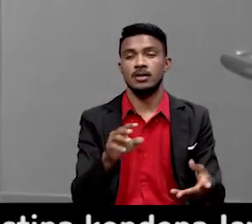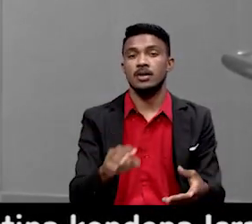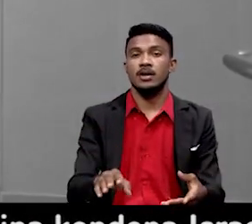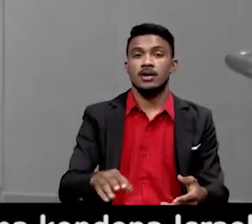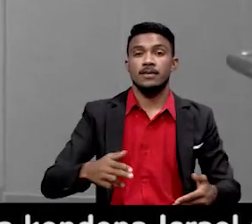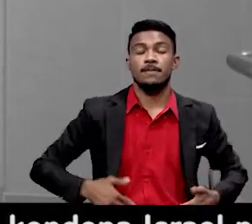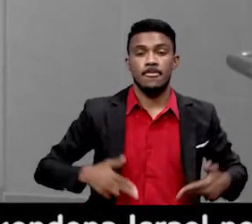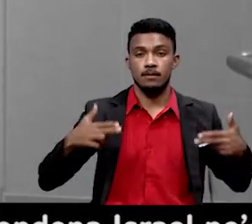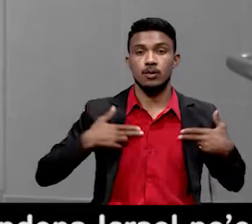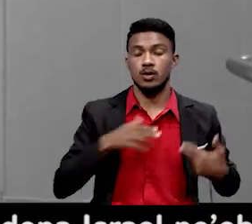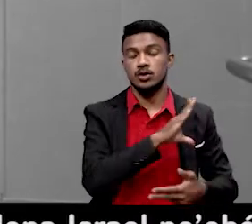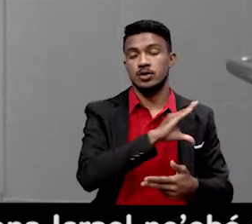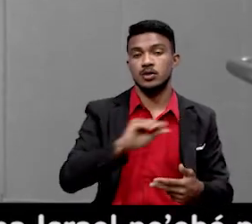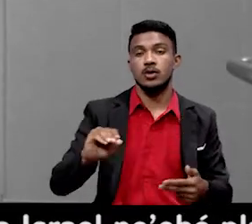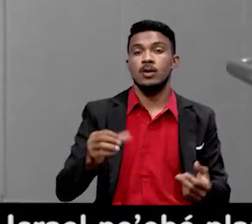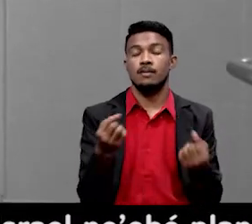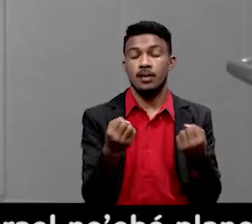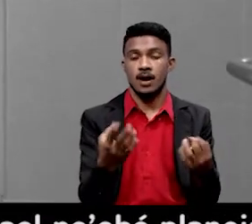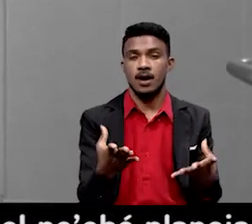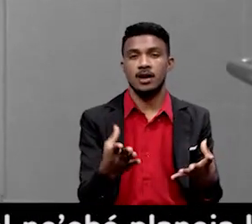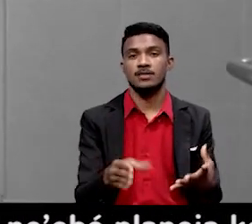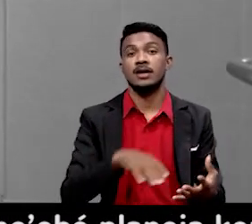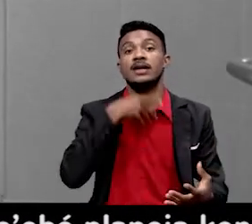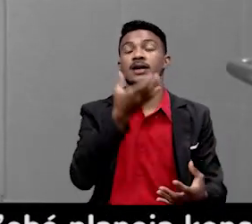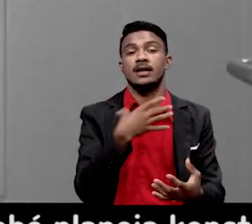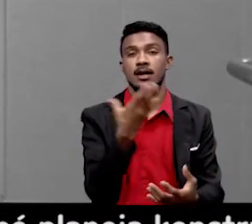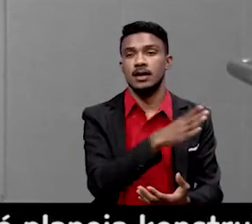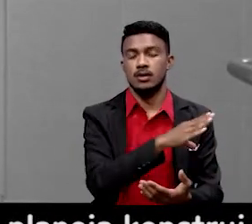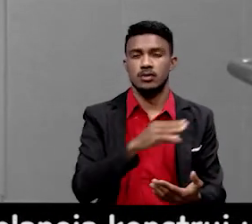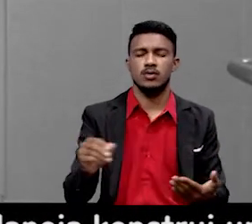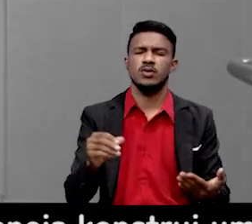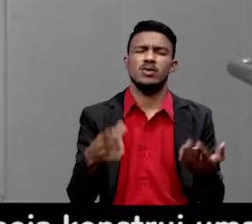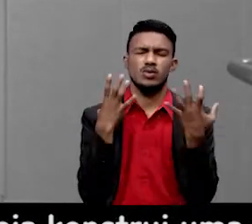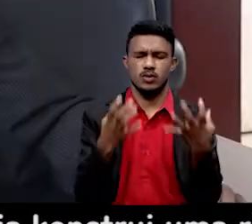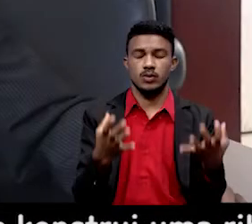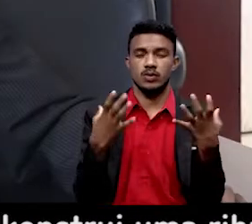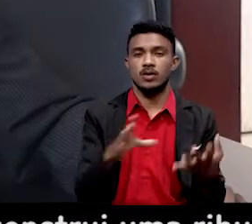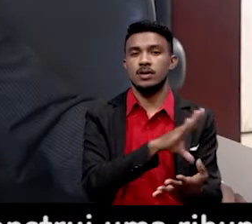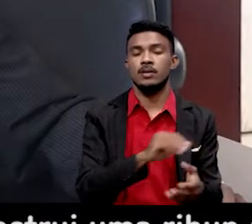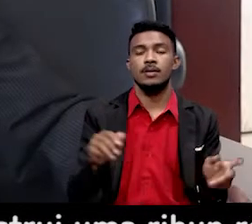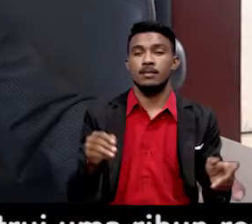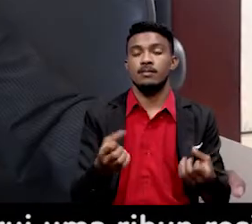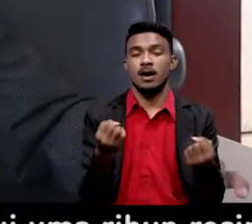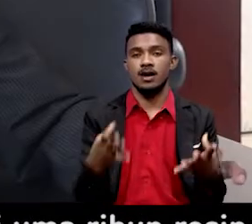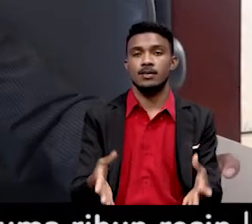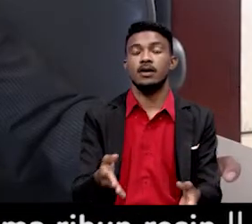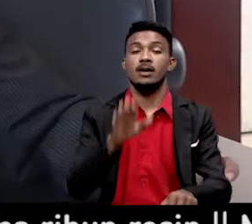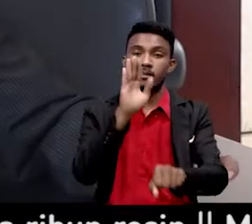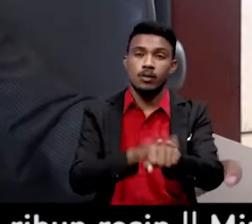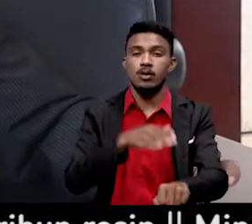mak sei hakilar barak mak todan lo sei dadais barak mak sei bolu inang amang